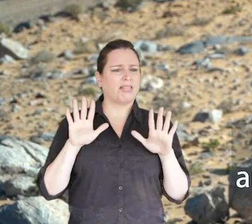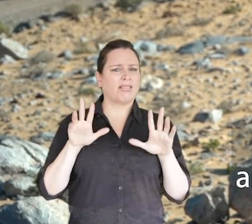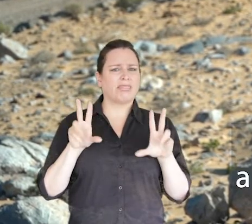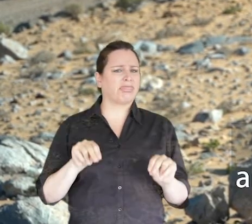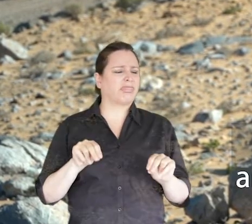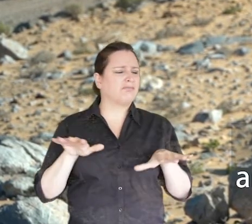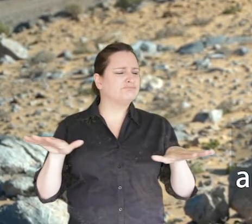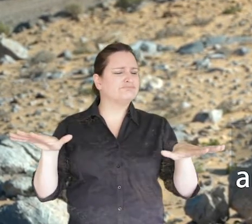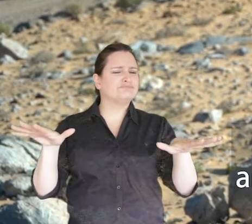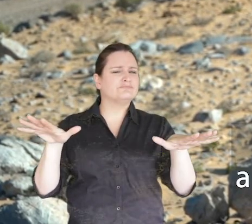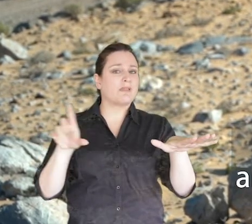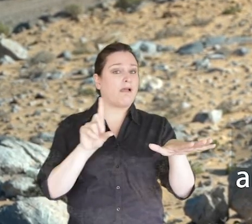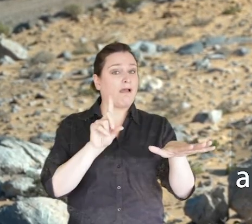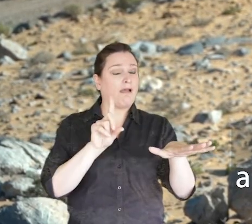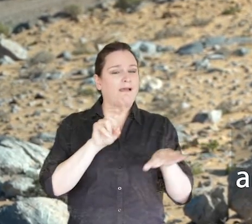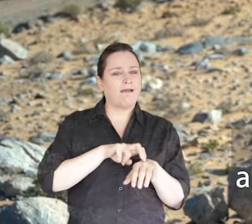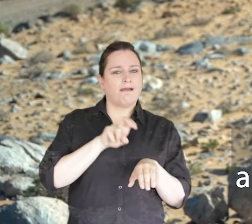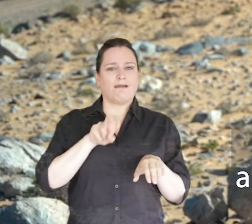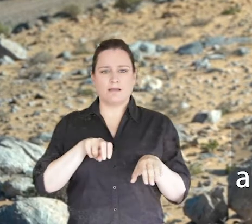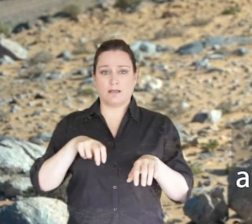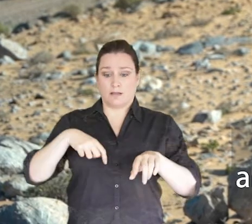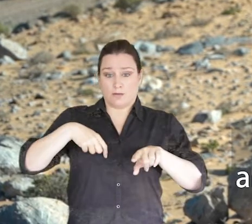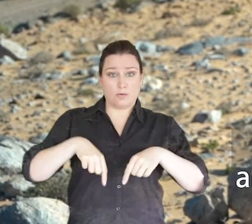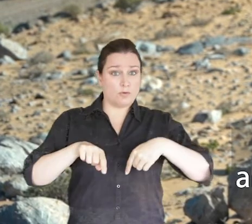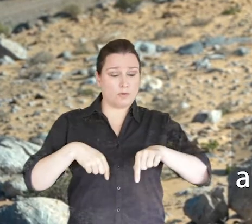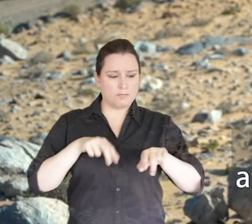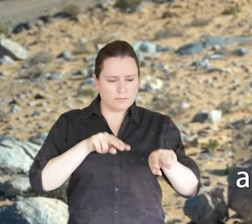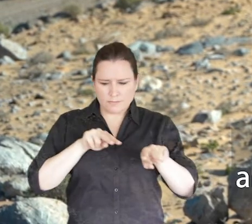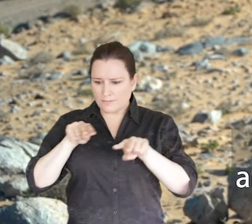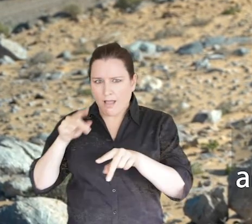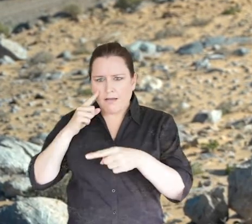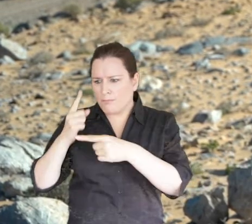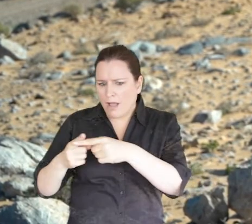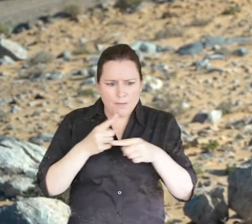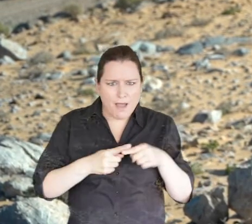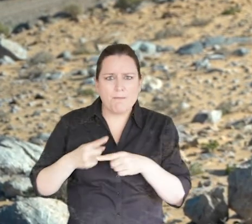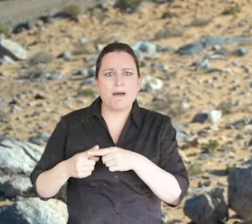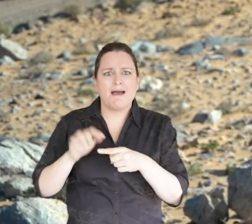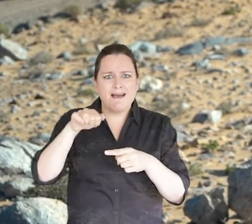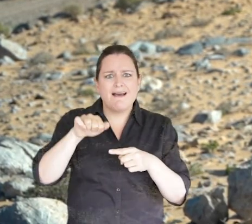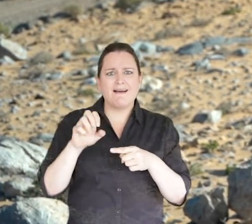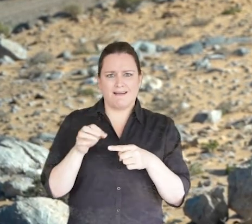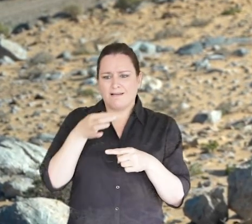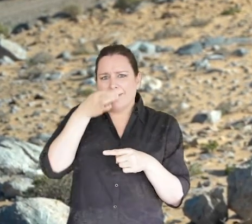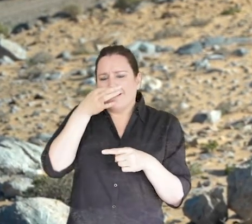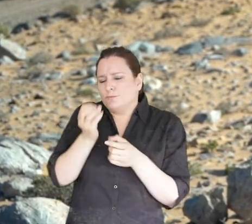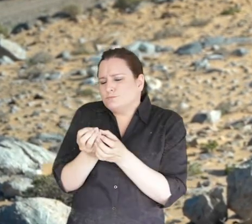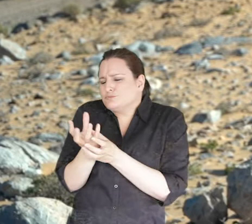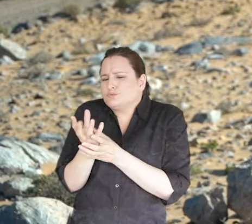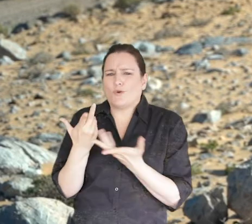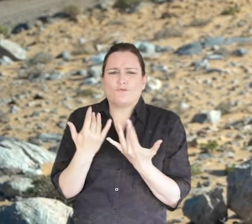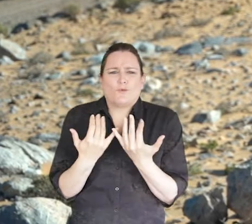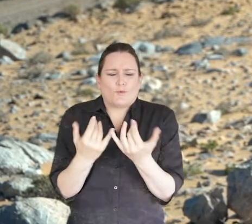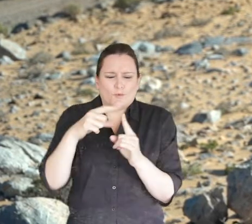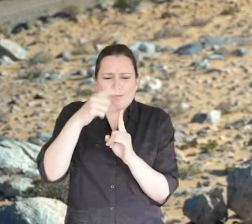maak nie. As jy eers hier in die klipperige rande begin rondstap, sien jy oral lewe, daar's plantjies wat groen blare uitstoot, blommetjies